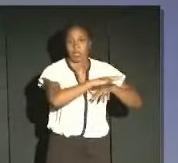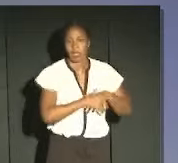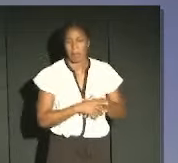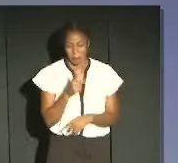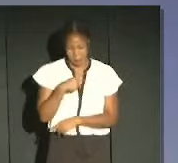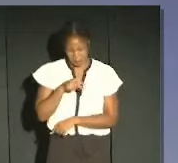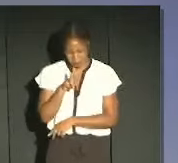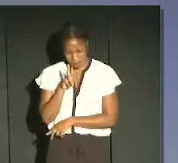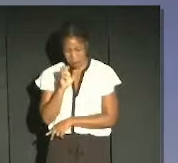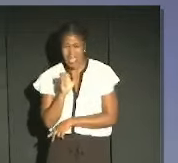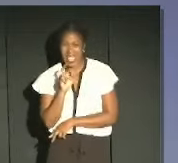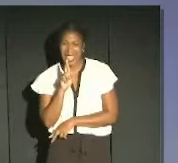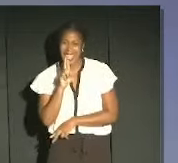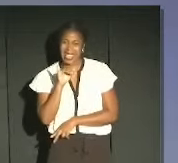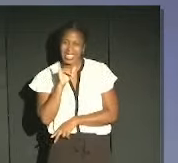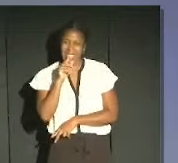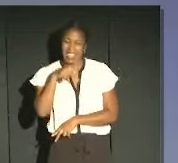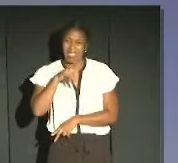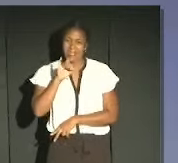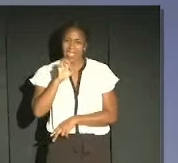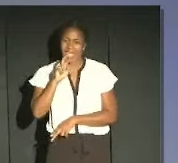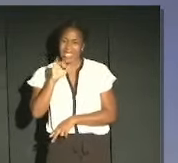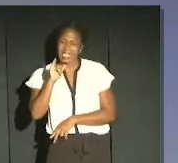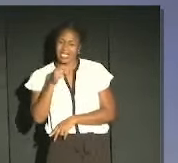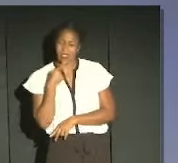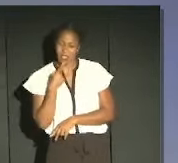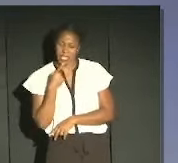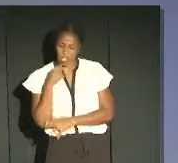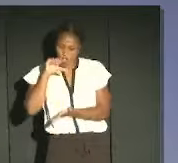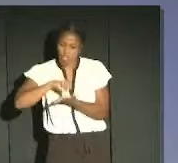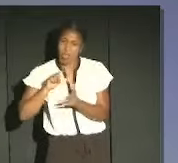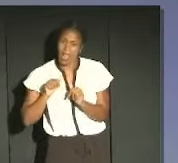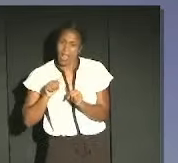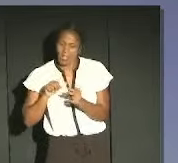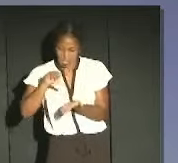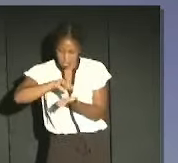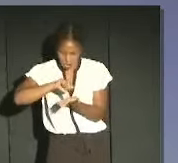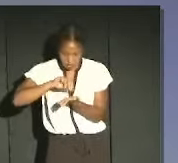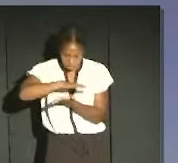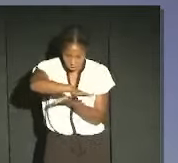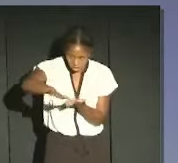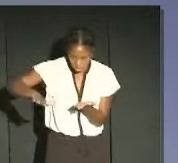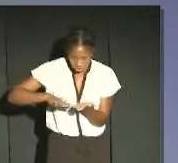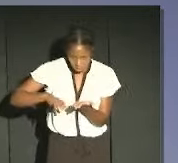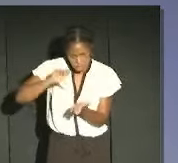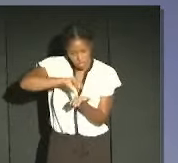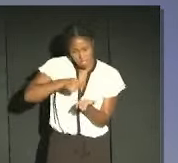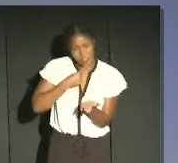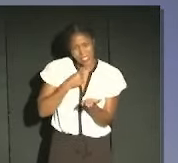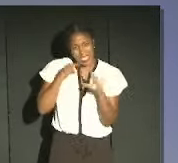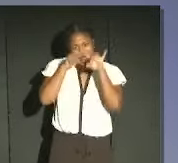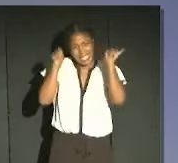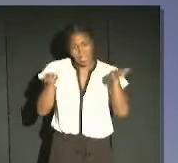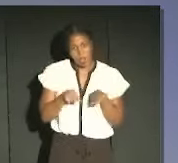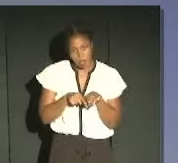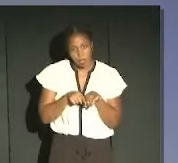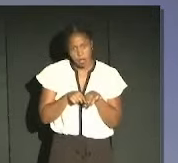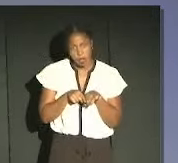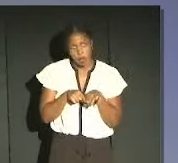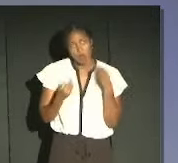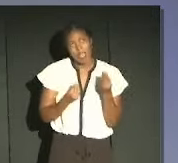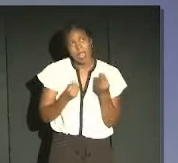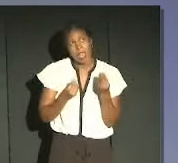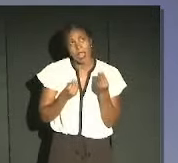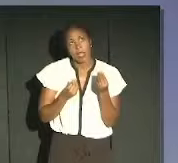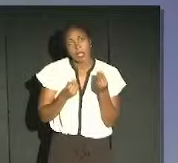de périphérie ça veut dire qu'il y a un centre le centre serait nécessairement l'Hexagone ou le centre de l'Union européenne